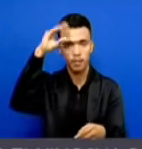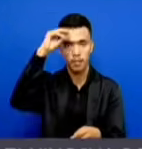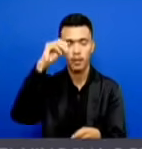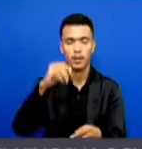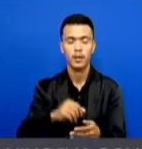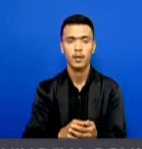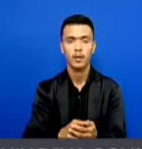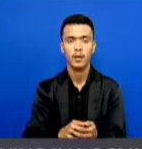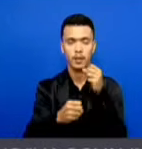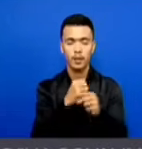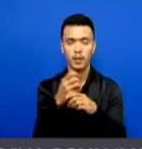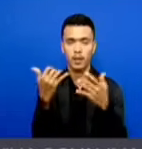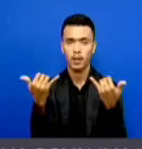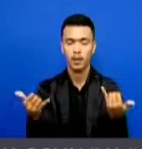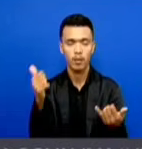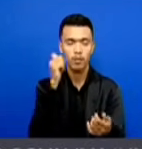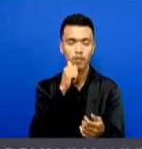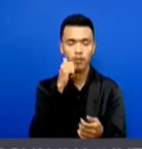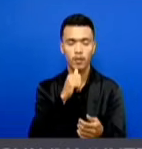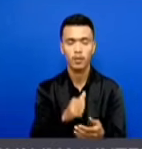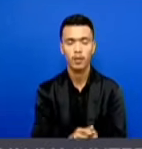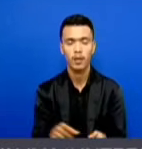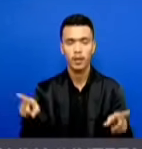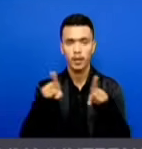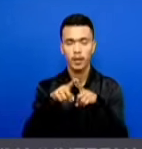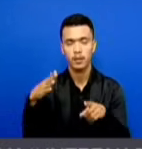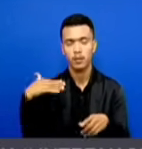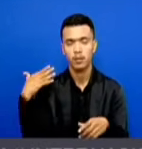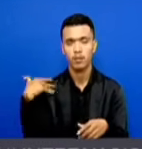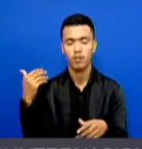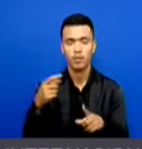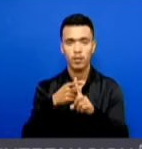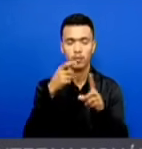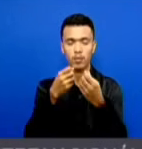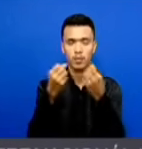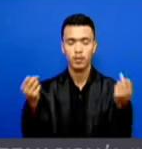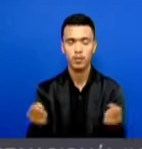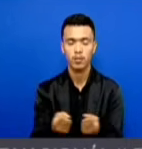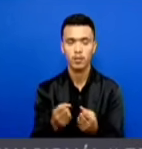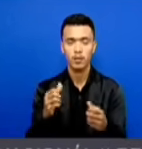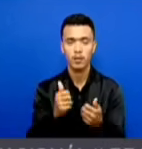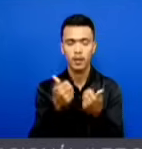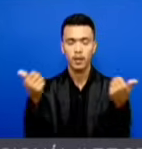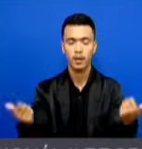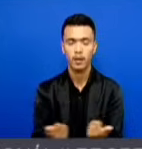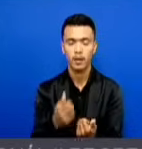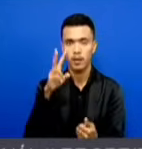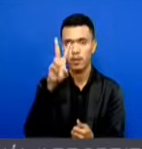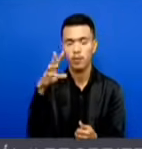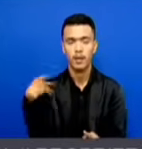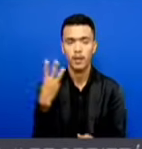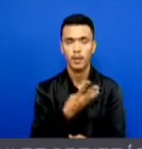betina nidane iha hoeto ira ba mai be ba ami nu rejuventudi husi suku watu keru alde arua ami contente